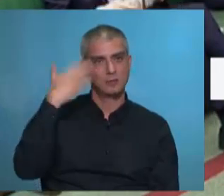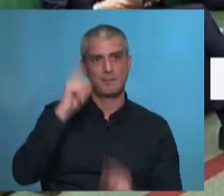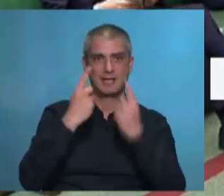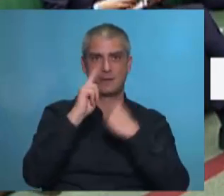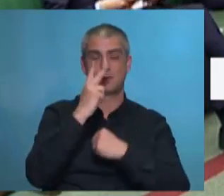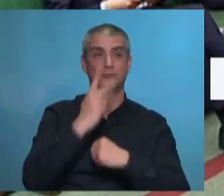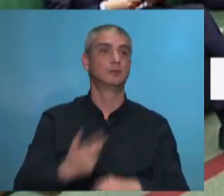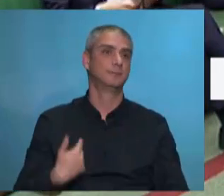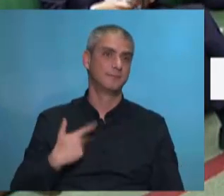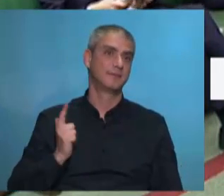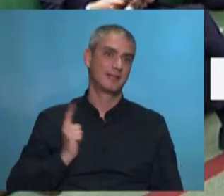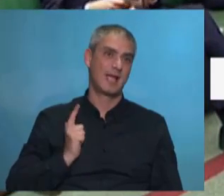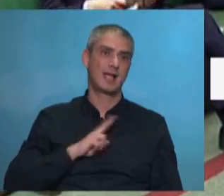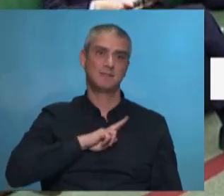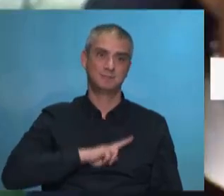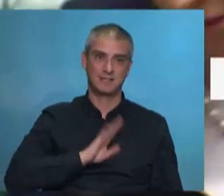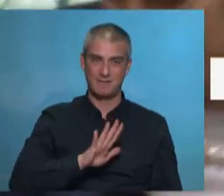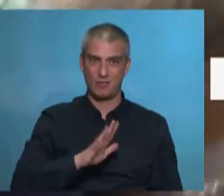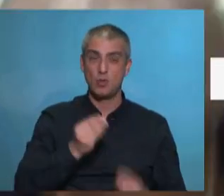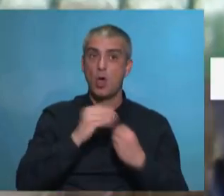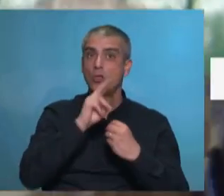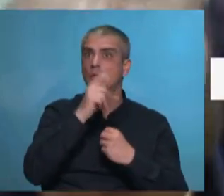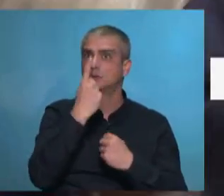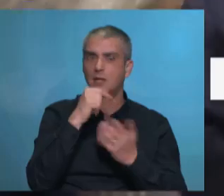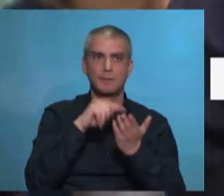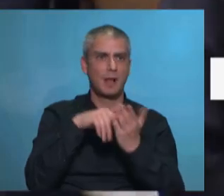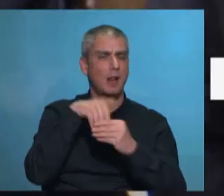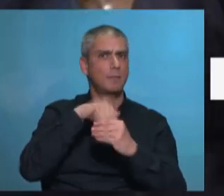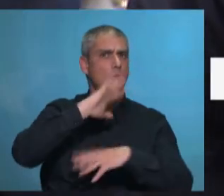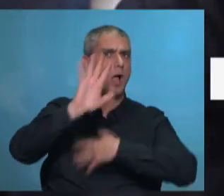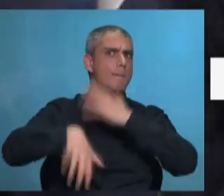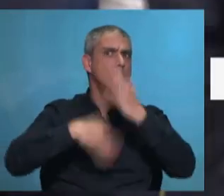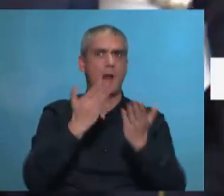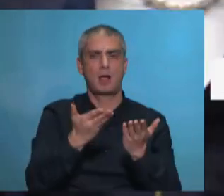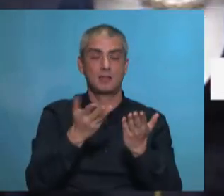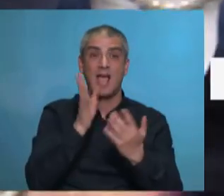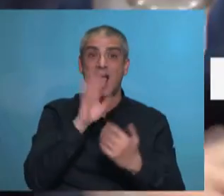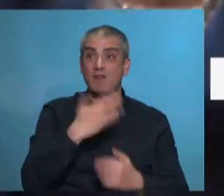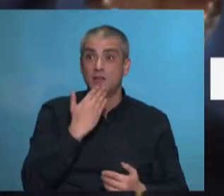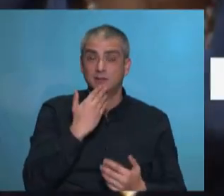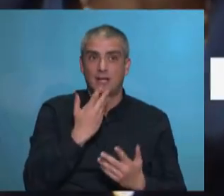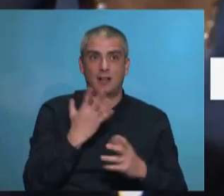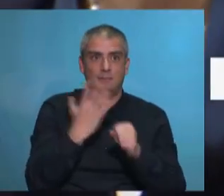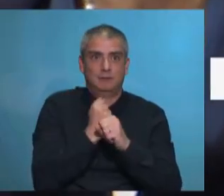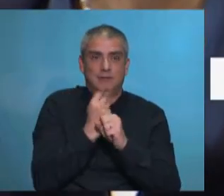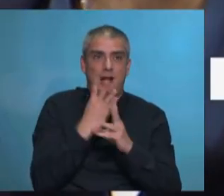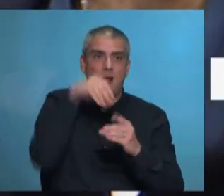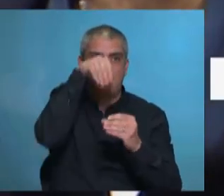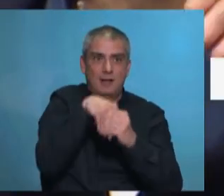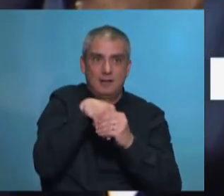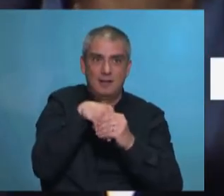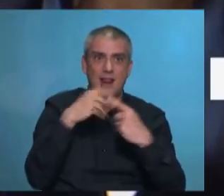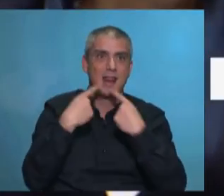נאלץ להמתין לסבלנות. עוד עניין אחד, כי בתוך כל הבלגן הזה, אפילו ישראל ככה מצליחה להשתחל לתוך